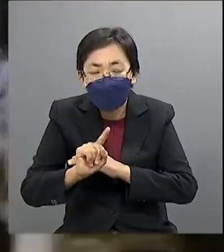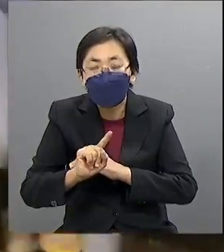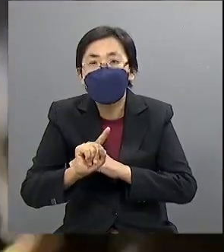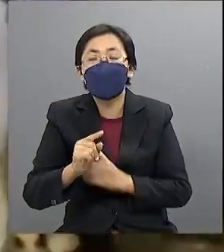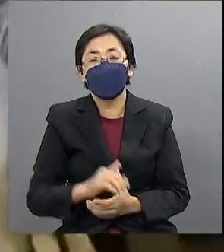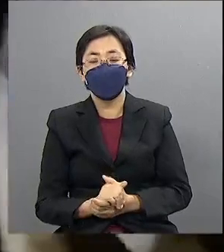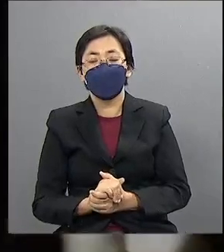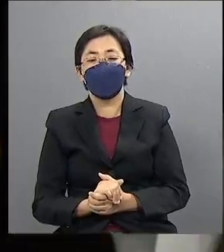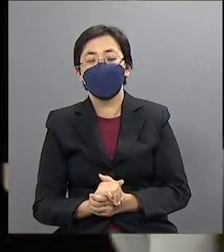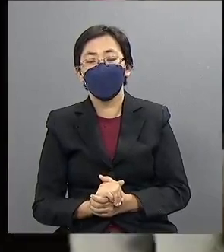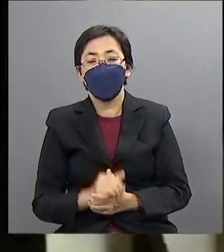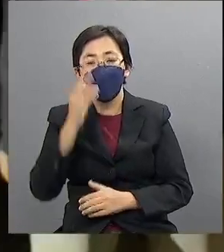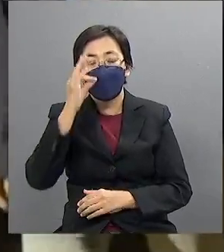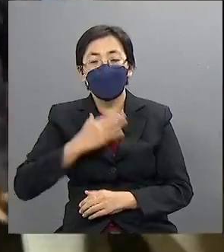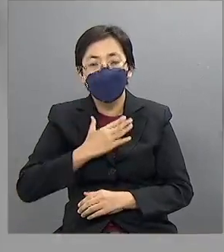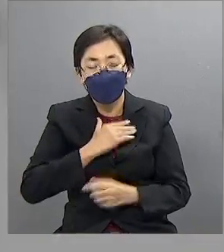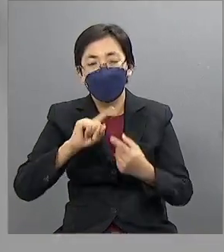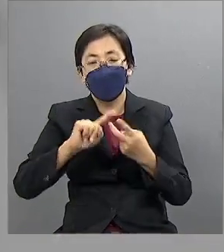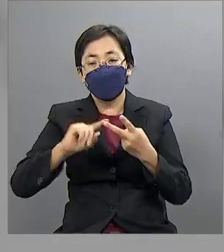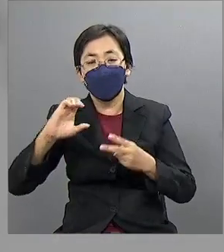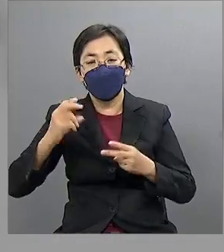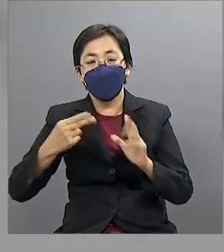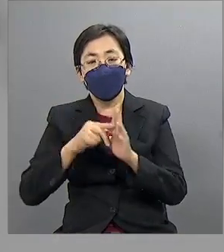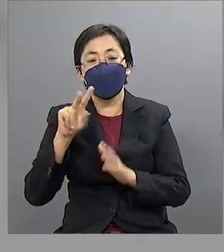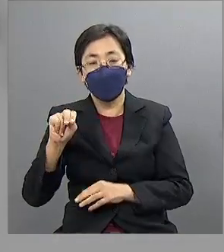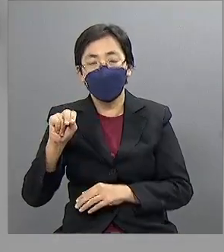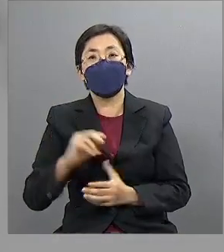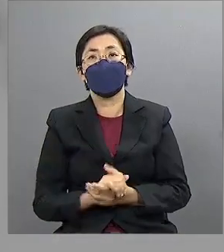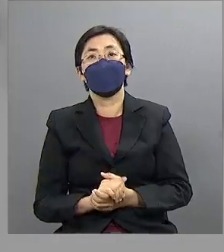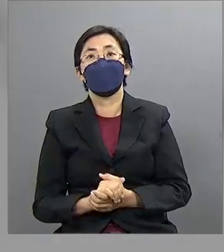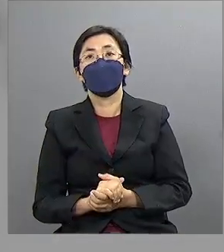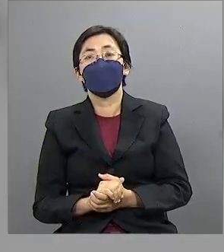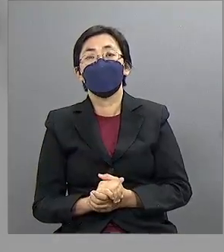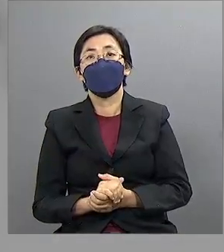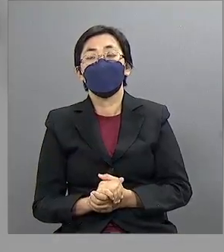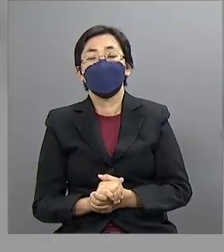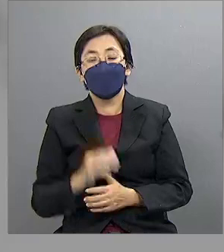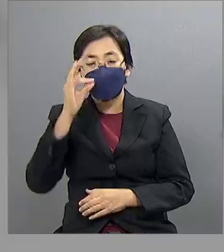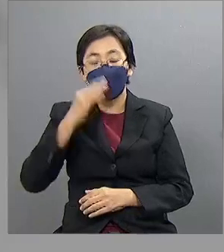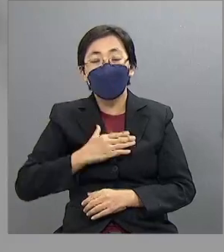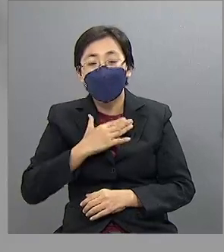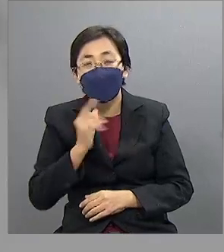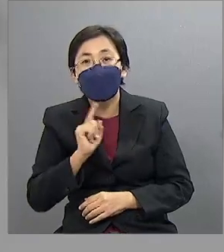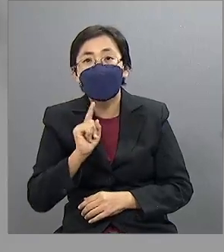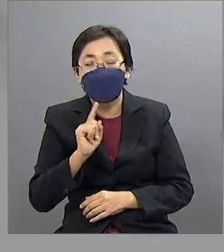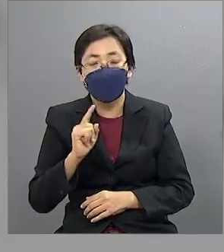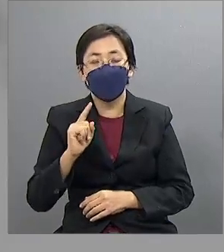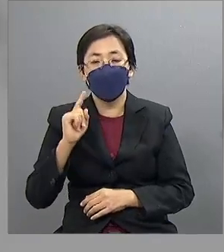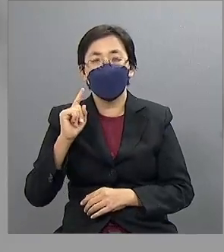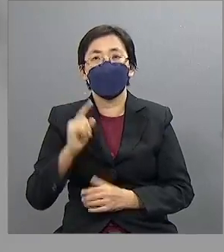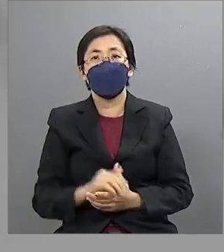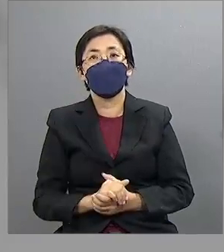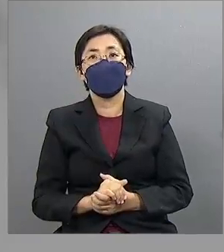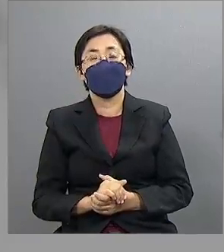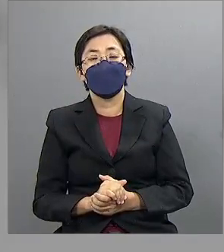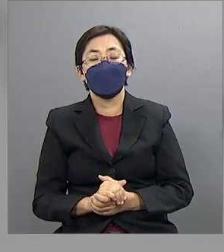รัฐกะเหรี่ยงและรัฐฉานโดยเส้นทางรัฐกะเหรี่ยงจะเริ่มต้นจากหญิงวัยกลางคนญาติสนิทของผู้